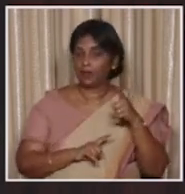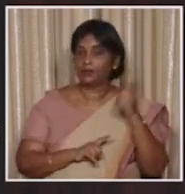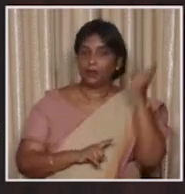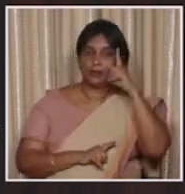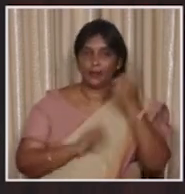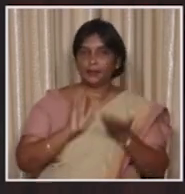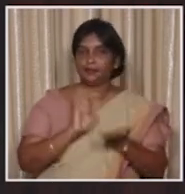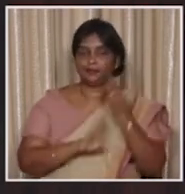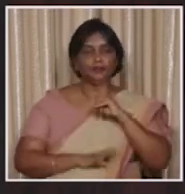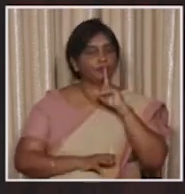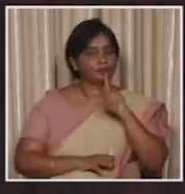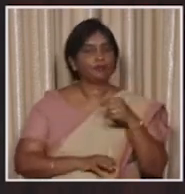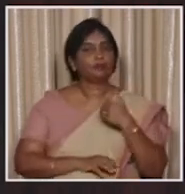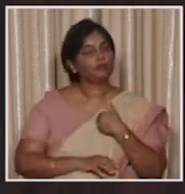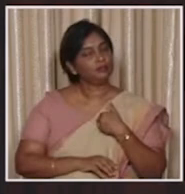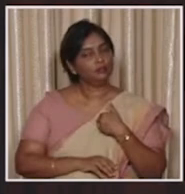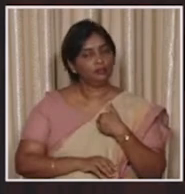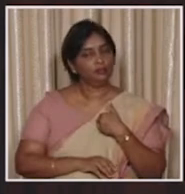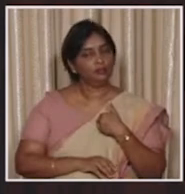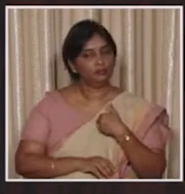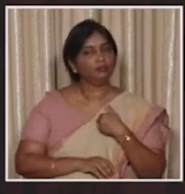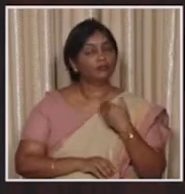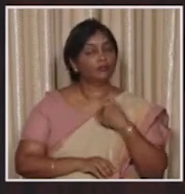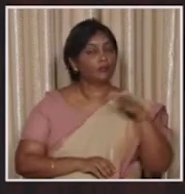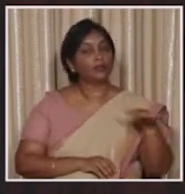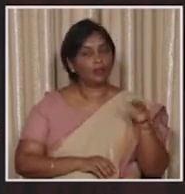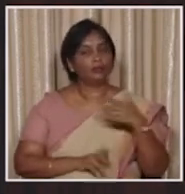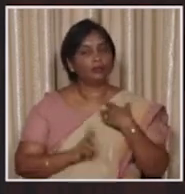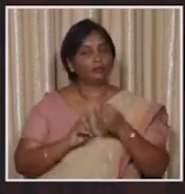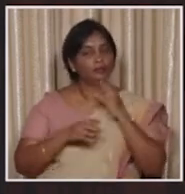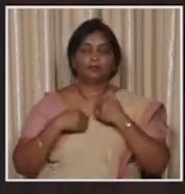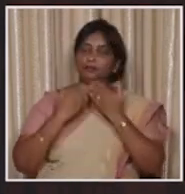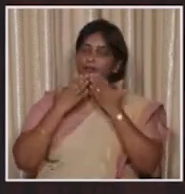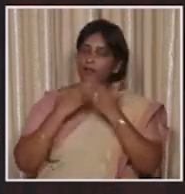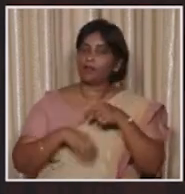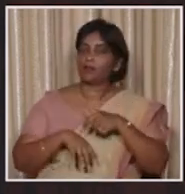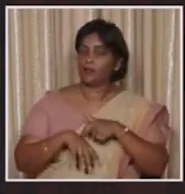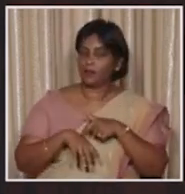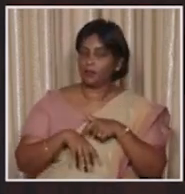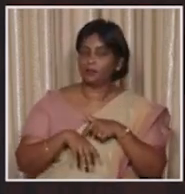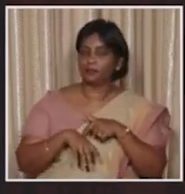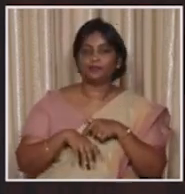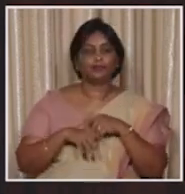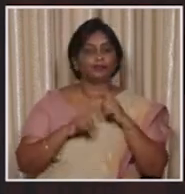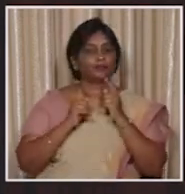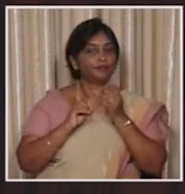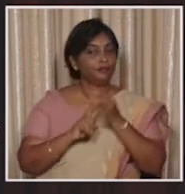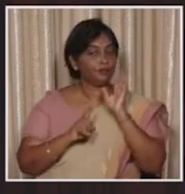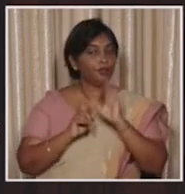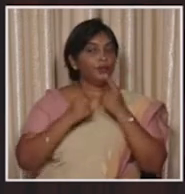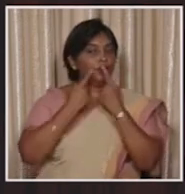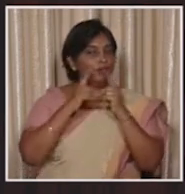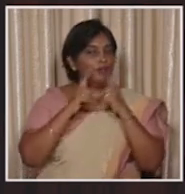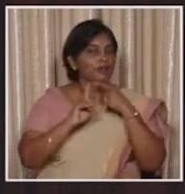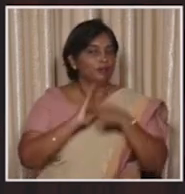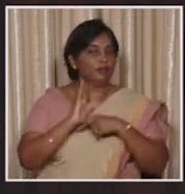தொழிலாளர் காங்கிரஸ் சார்பாகவும் ஜனாதிபதி அவர்களுக்கு நன்றி கூறுகின்றோம். ஏன்னா உங்களுக்கு தெரியும், நாட்டின் பல ஜனாதிபதிகள் வந்திருக்கின்றார்கள். கௌரவ ஜனாதிபதி ரணில்